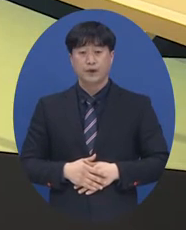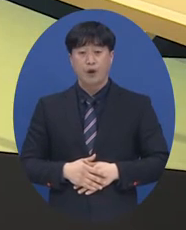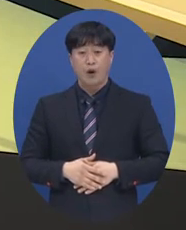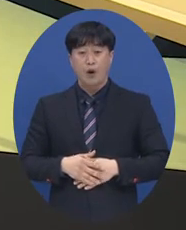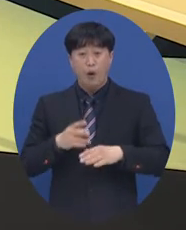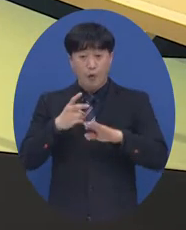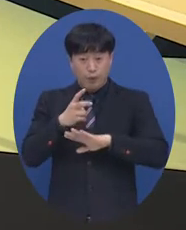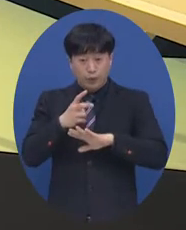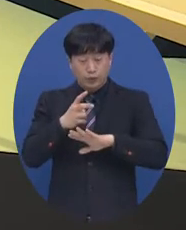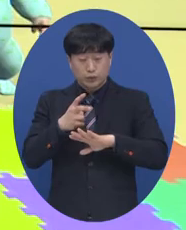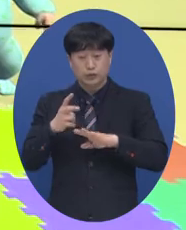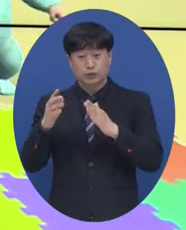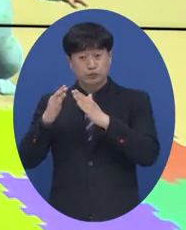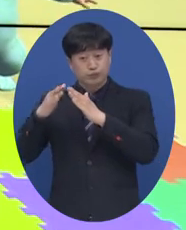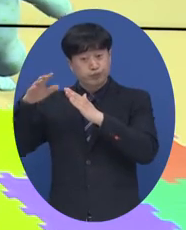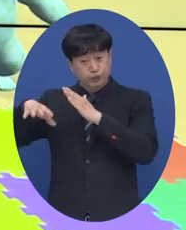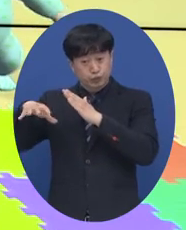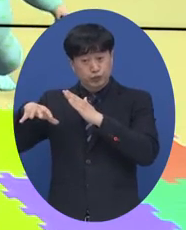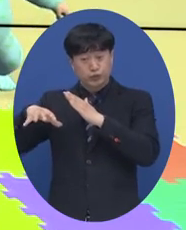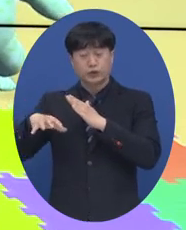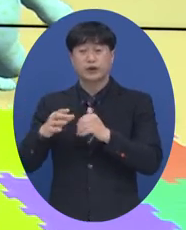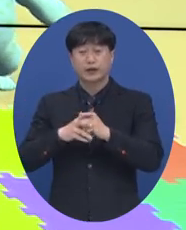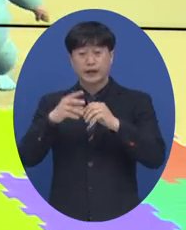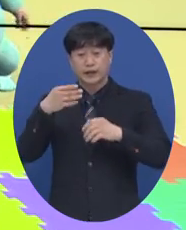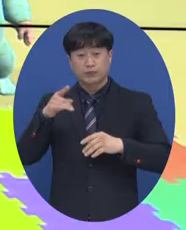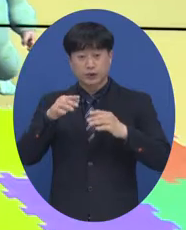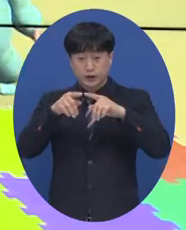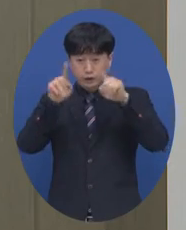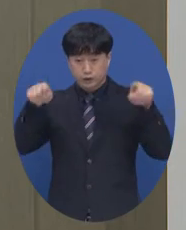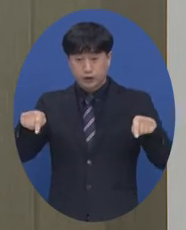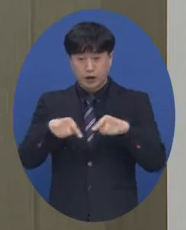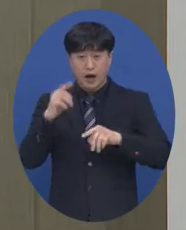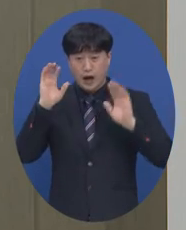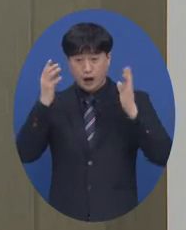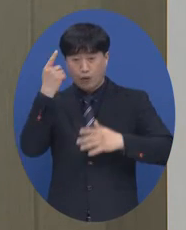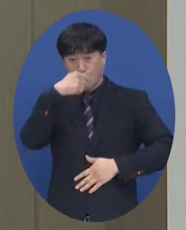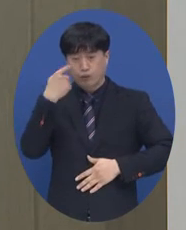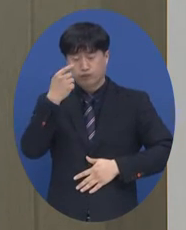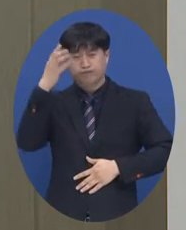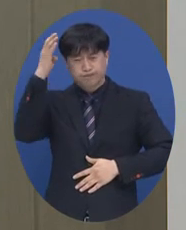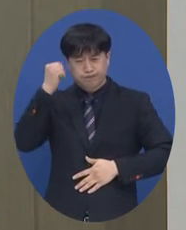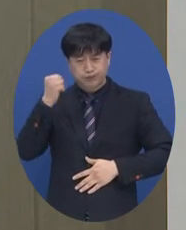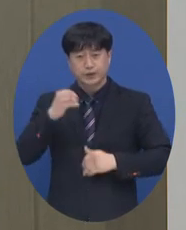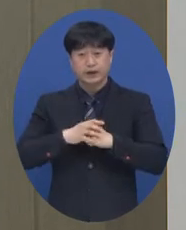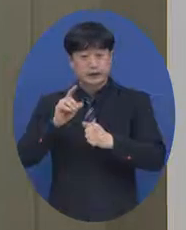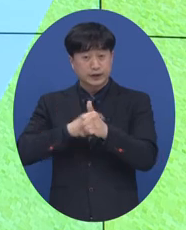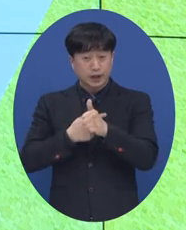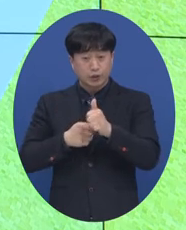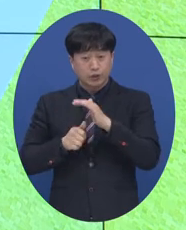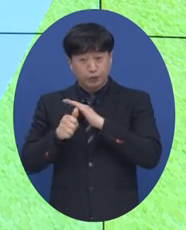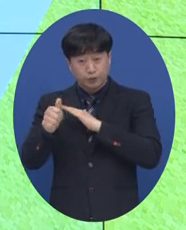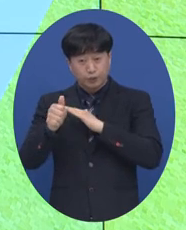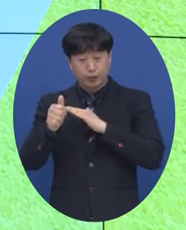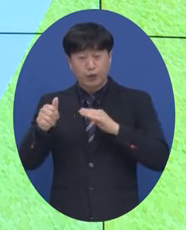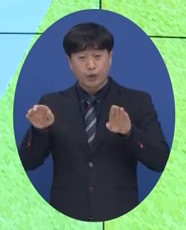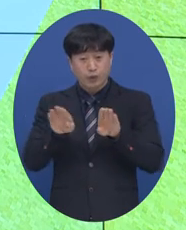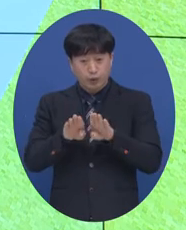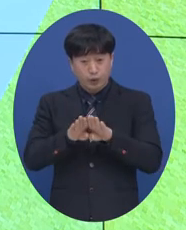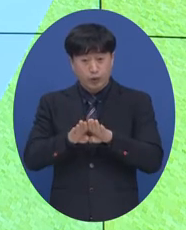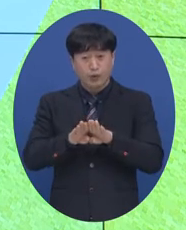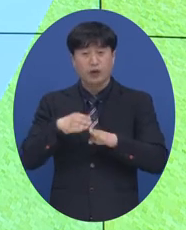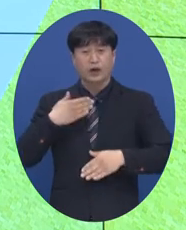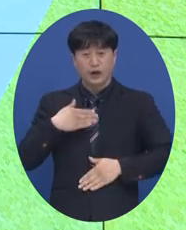셔틀버스와 어린이집 입구에 설치된 태블릿 PC와 리더기가 아이들 얼굴을 인식합니다. 자동으로 출결을 확인할 수 있는